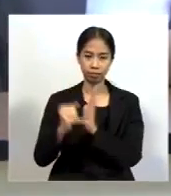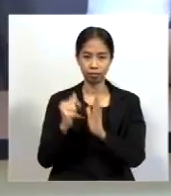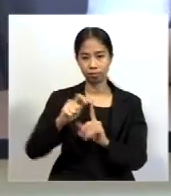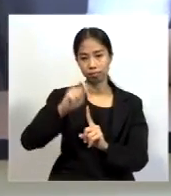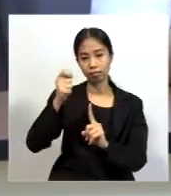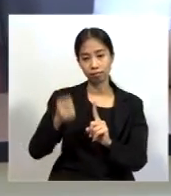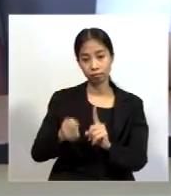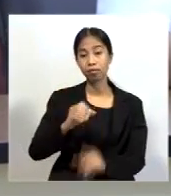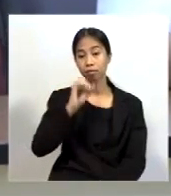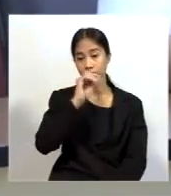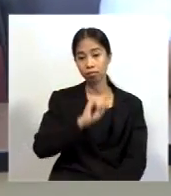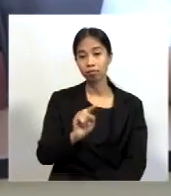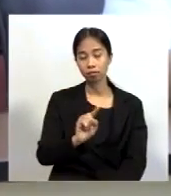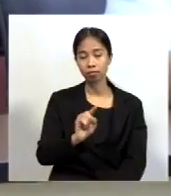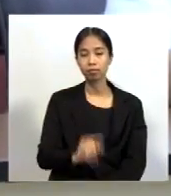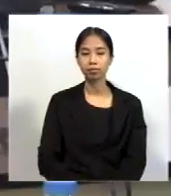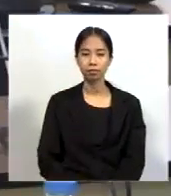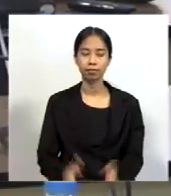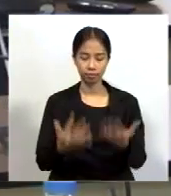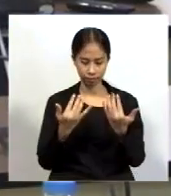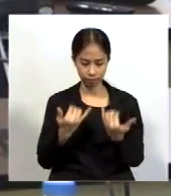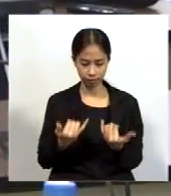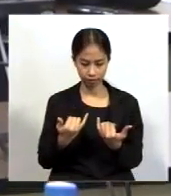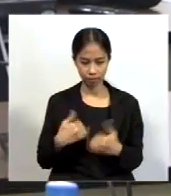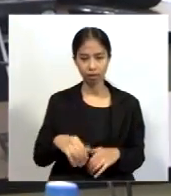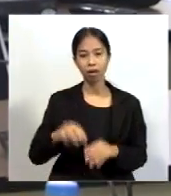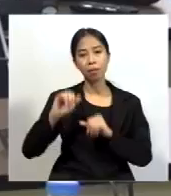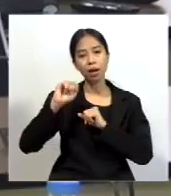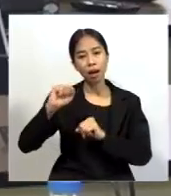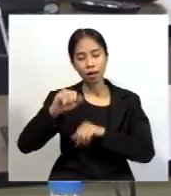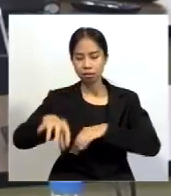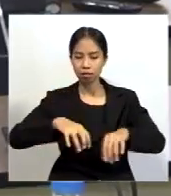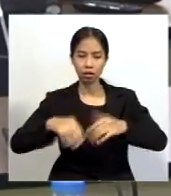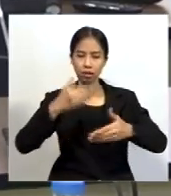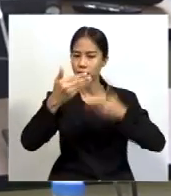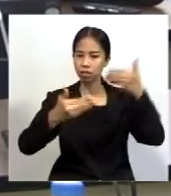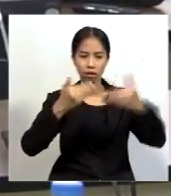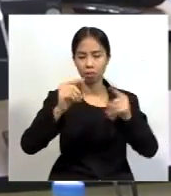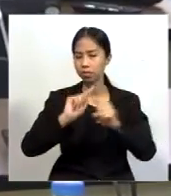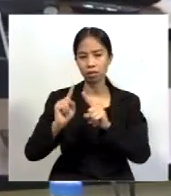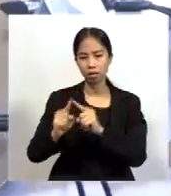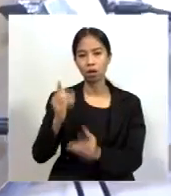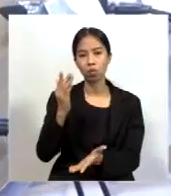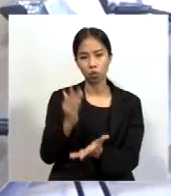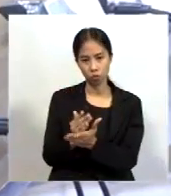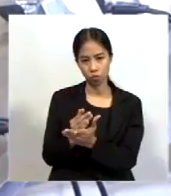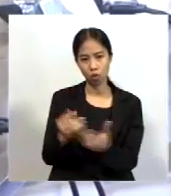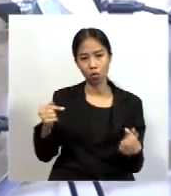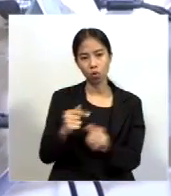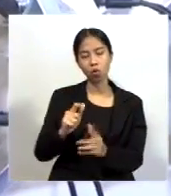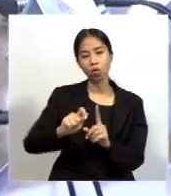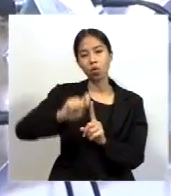ราชสีมาก็เปิดเผยว่าทางจังหวัดได้ประกาศงดจัดกิจกรรมบันเทิงทุกชนิดในงานวันฉลองชัยชนะของท้าวสุรนารีประจ